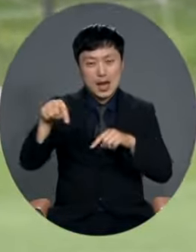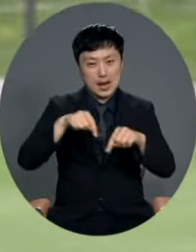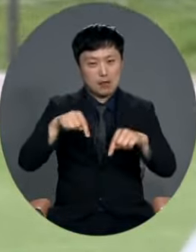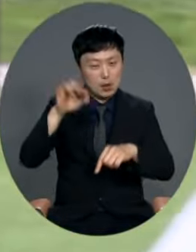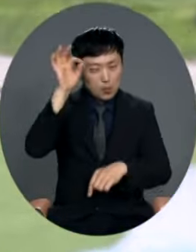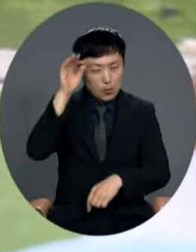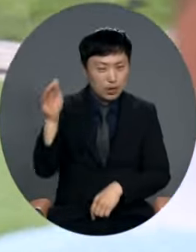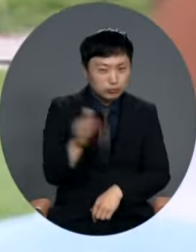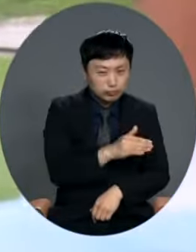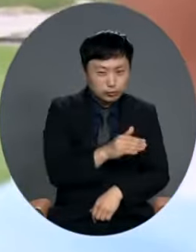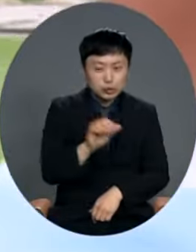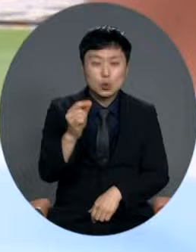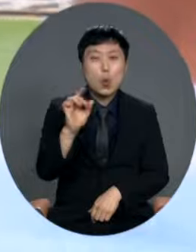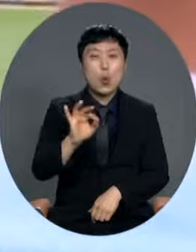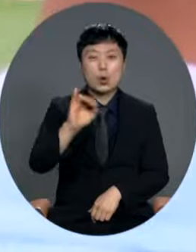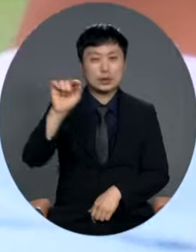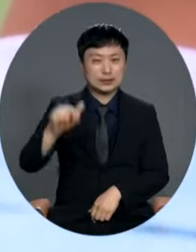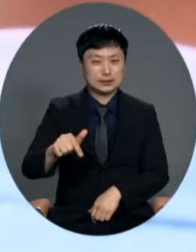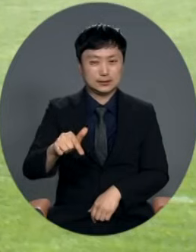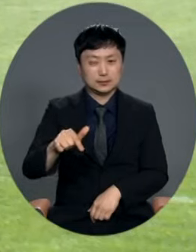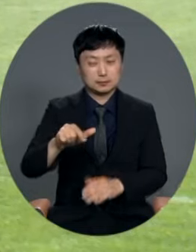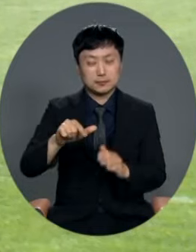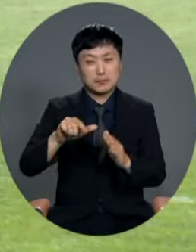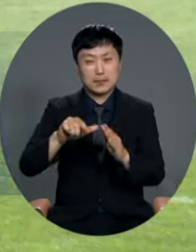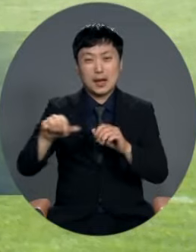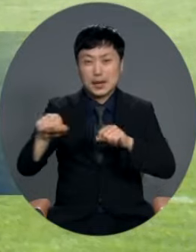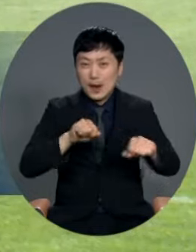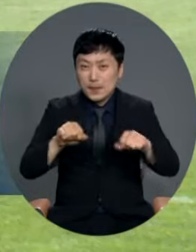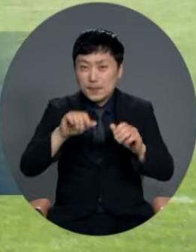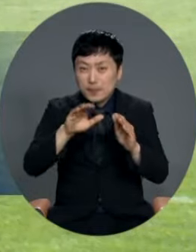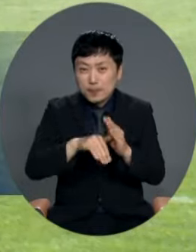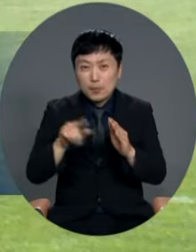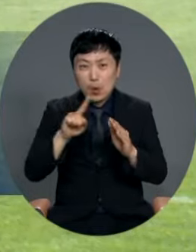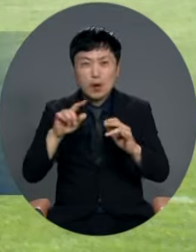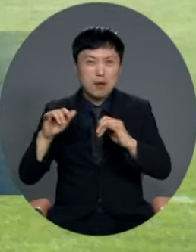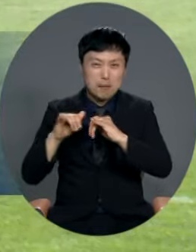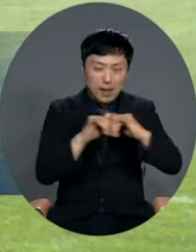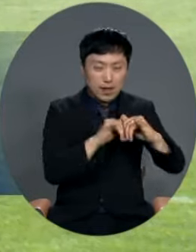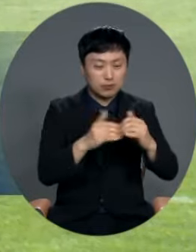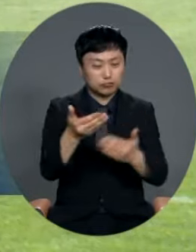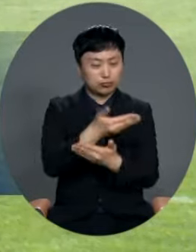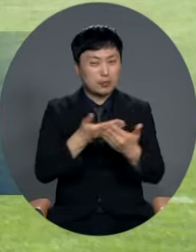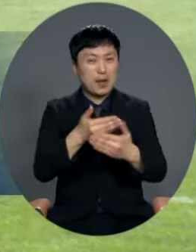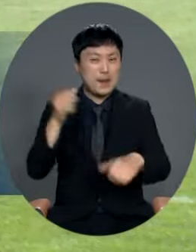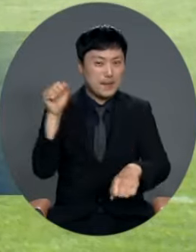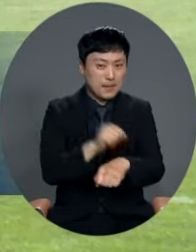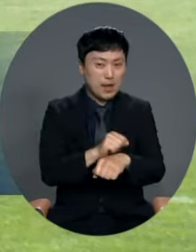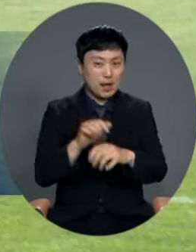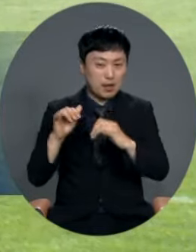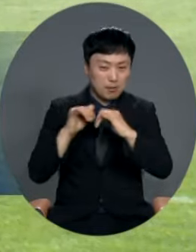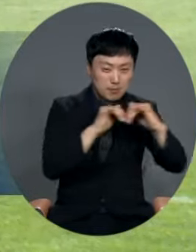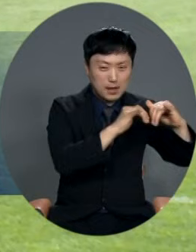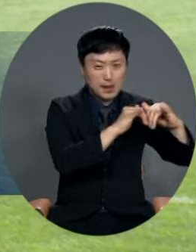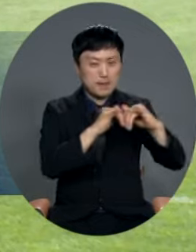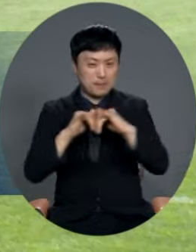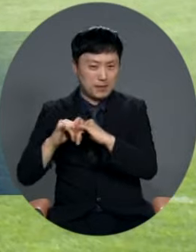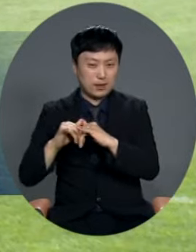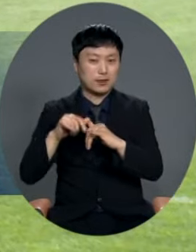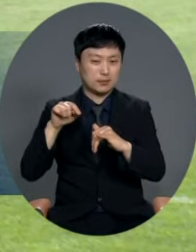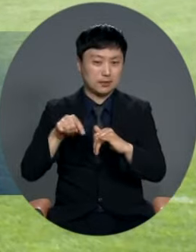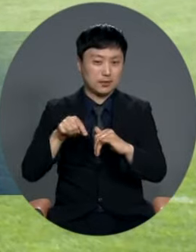이어온 공격 중심의 축구를 예고했습니다. 저는 빠른 걸 좋아합니다. 속도감 있고 공수 전환이 빠르고 좀 프레싱